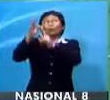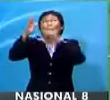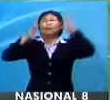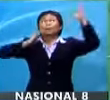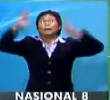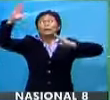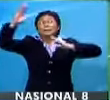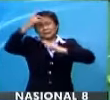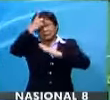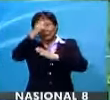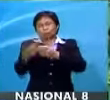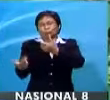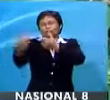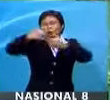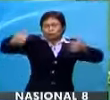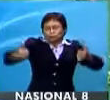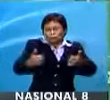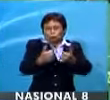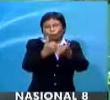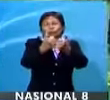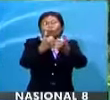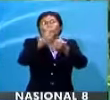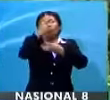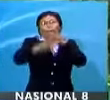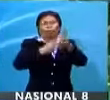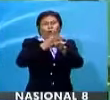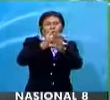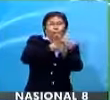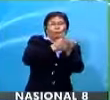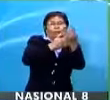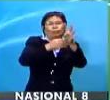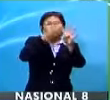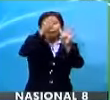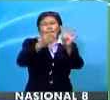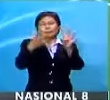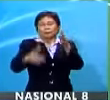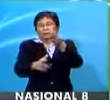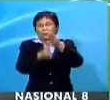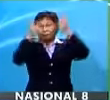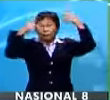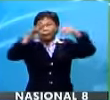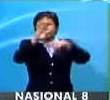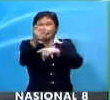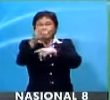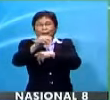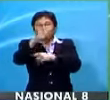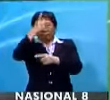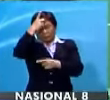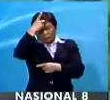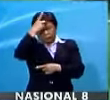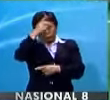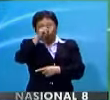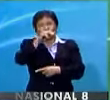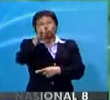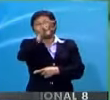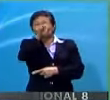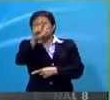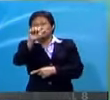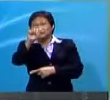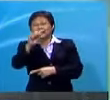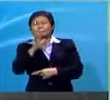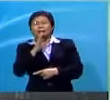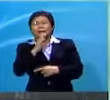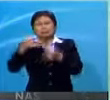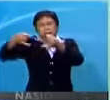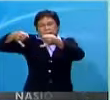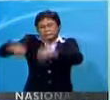itu ke kejonan dunia sebelum 14 Mei ini timbalan presiden BM Datuk Seri Mohamad norza Zakaria berkata